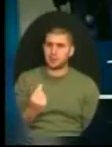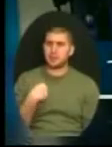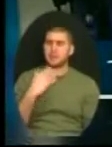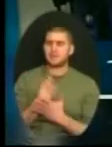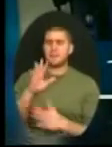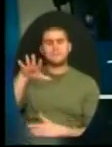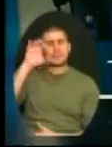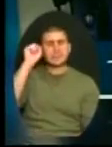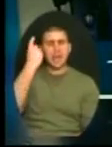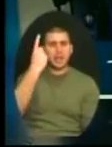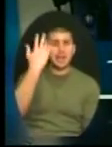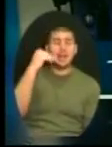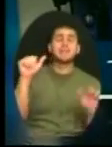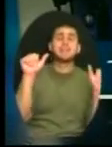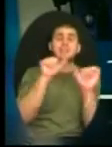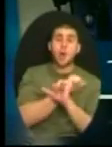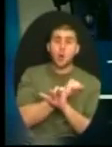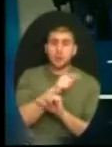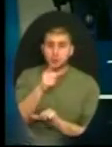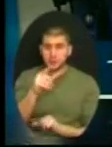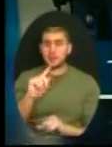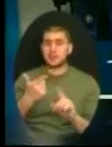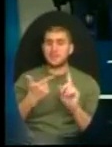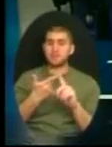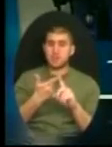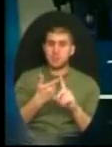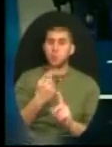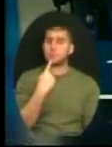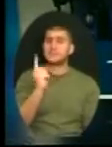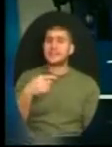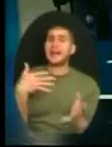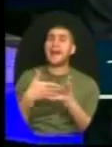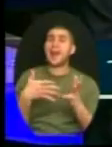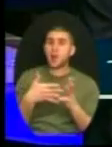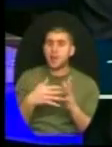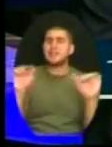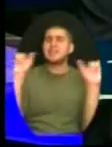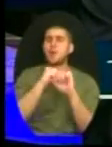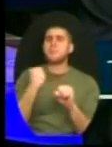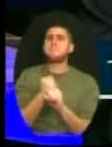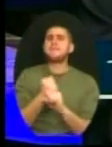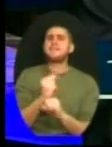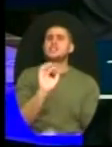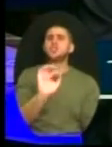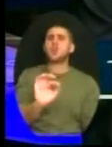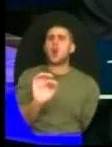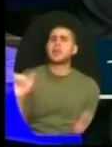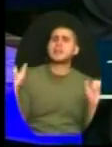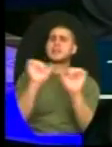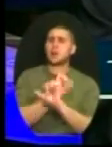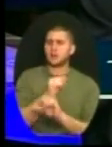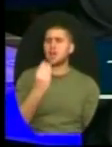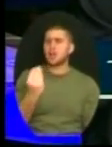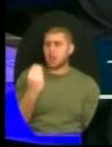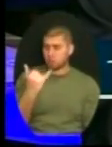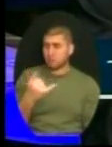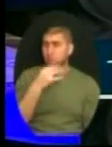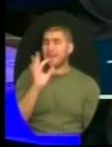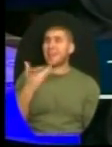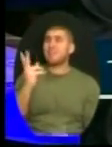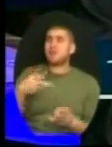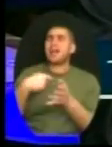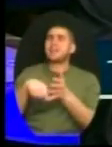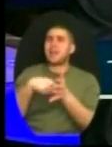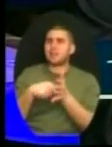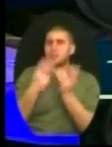הגענו למסקנה אחת, שהייתה טעות בדברים שלו, שתיים אתה אומר, צריך לחקור. טעות מבצעית שלו. טעות בשיקול הדעת שלו מבחינת מבצעית. איך הוא יכול לתקן